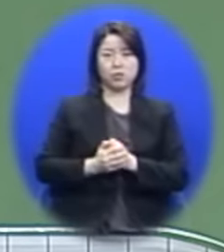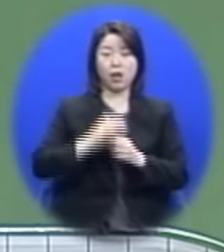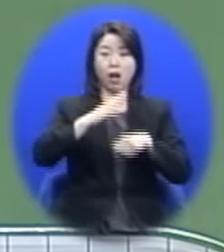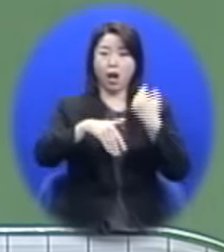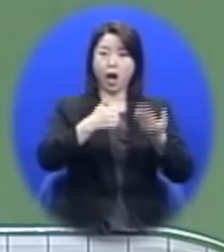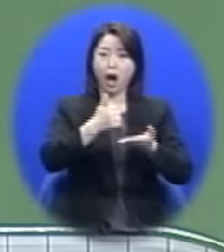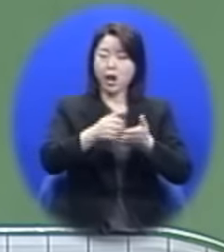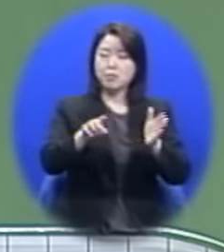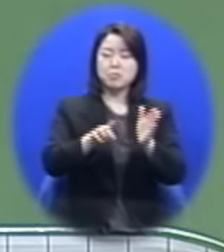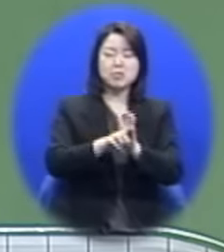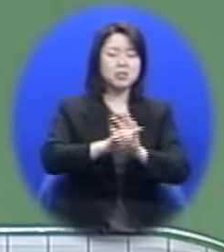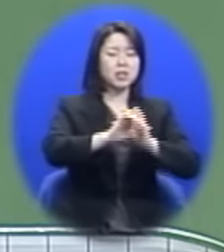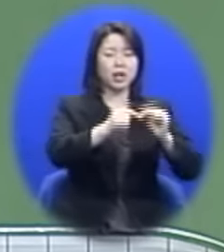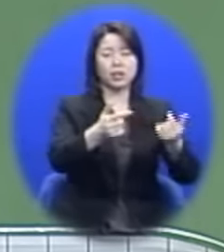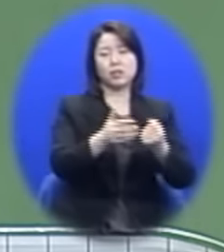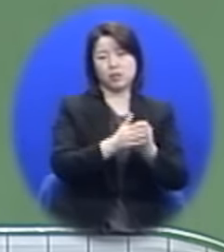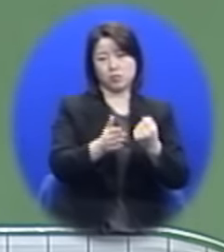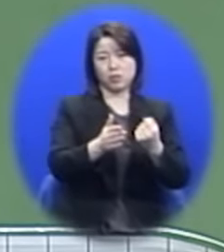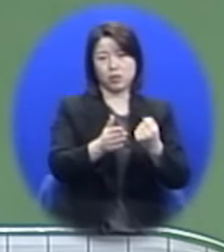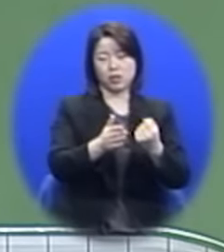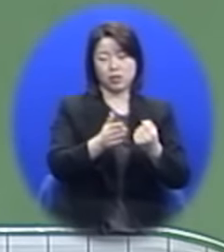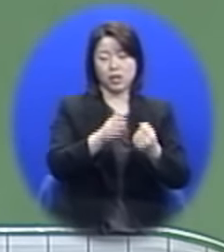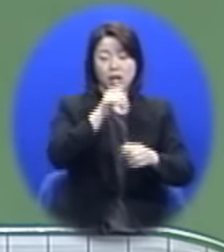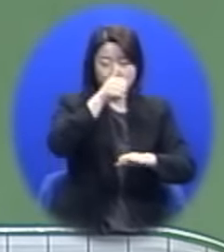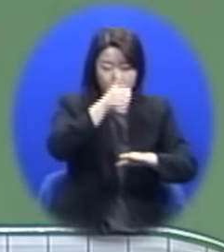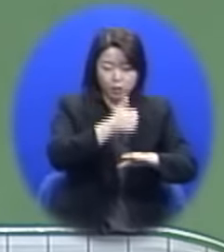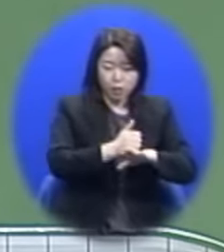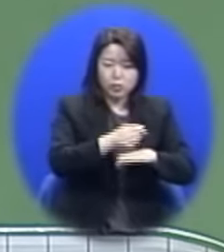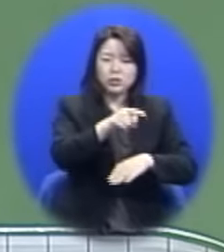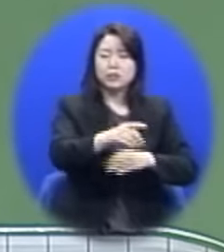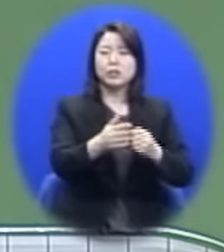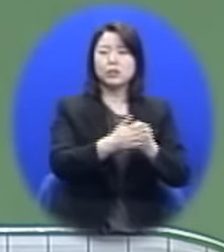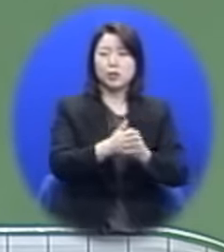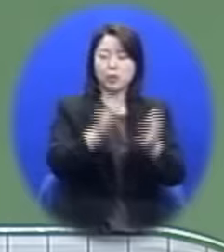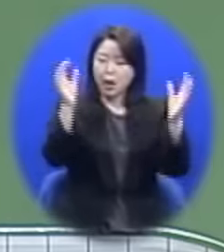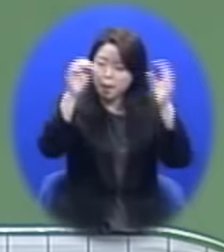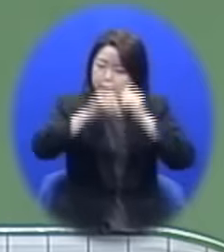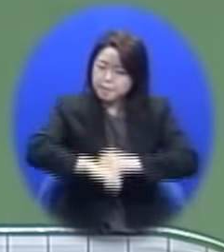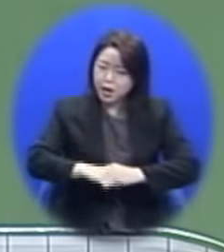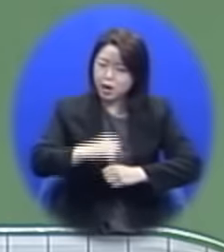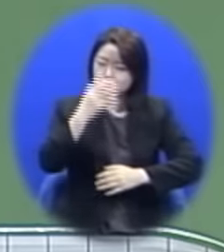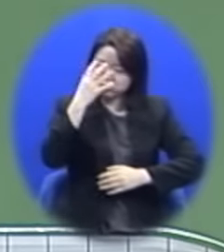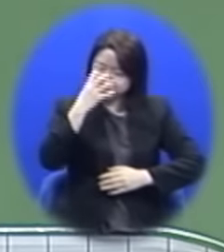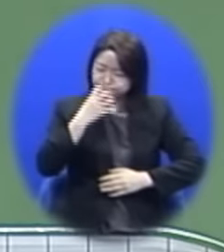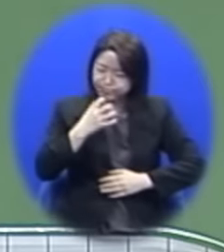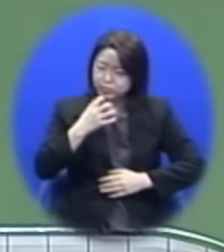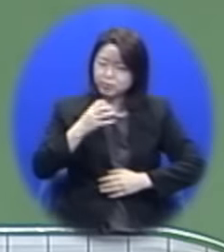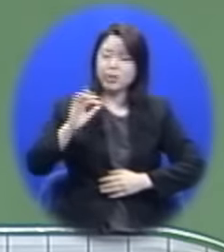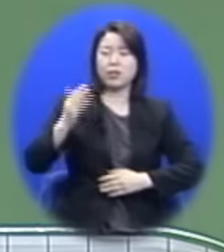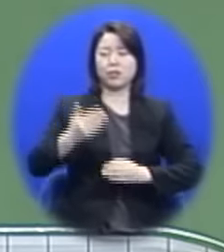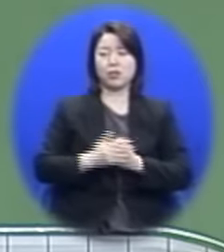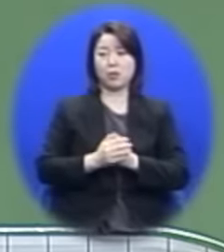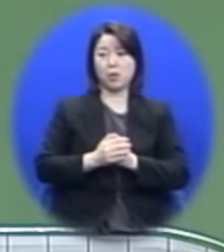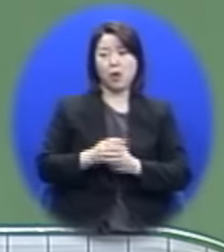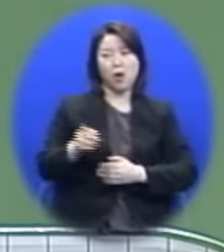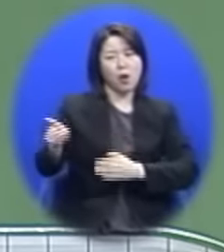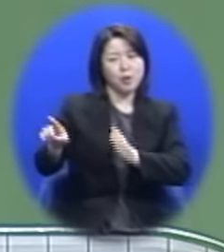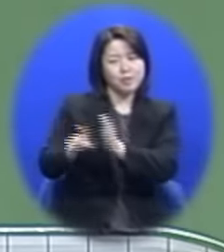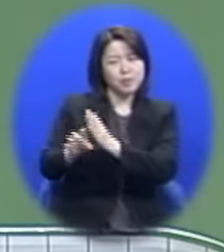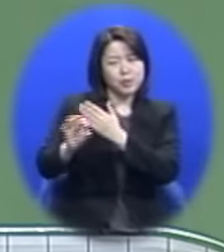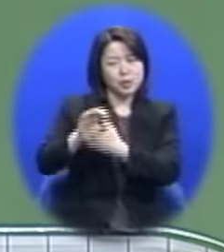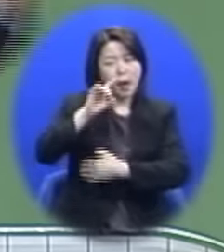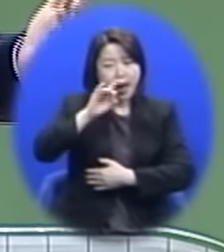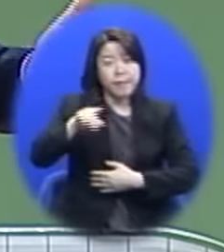안 믿어지니까 결국 그것 때문에 망하고 무너지고 비참해지는 겁니다. 믿지 말아야 될 것을